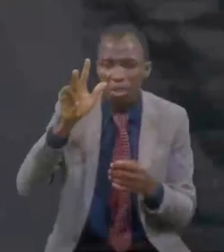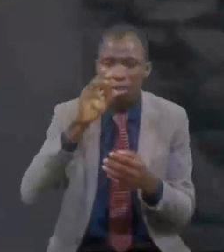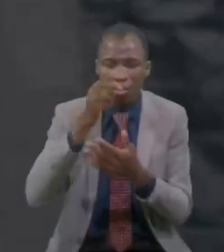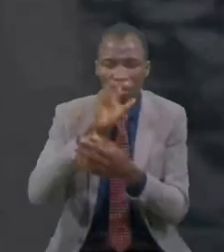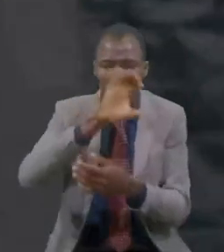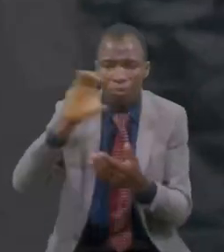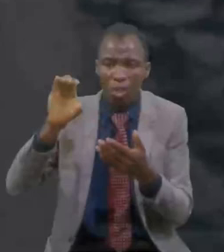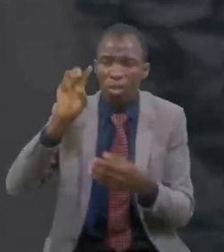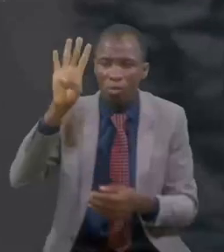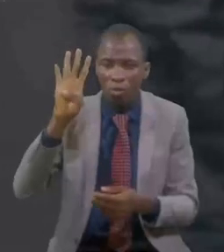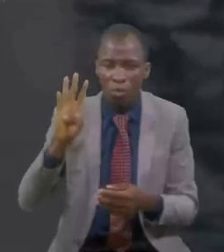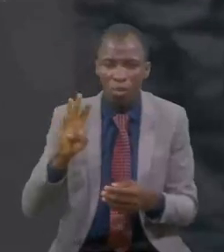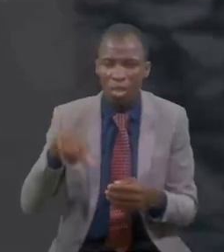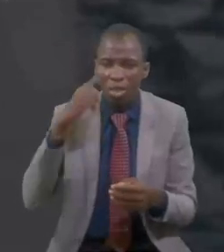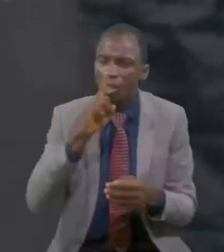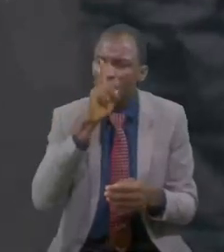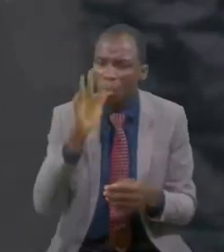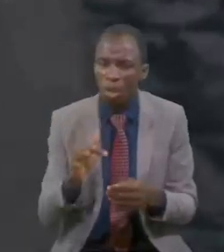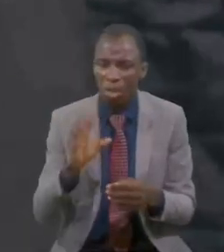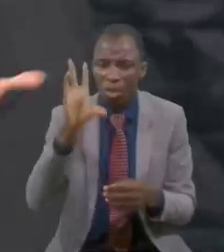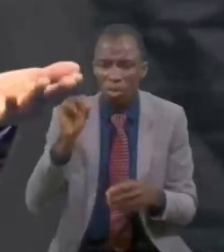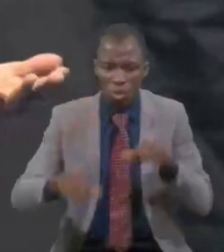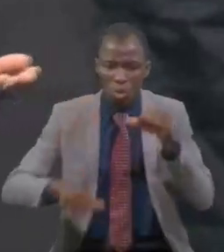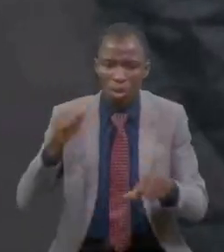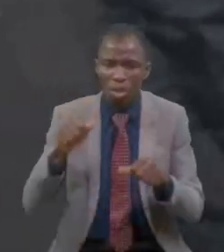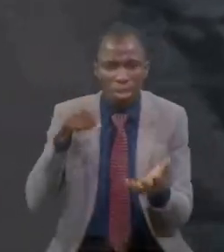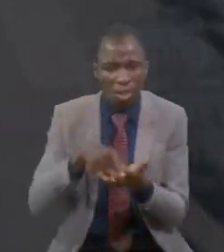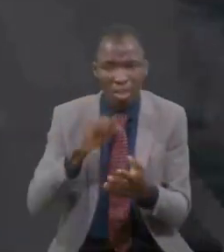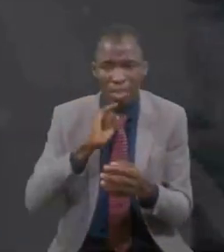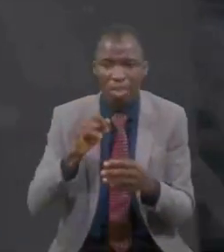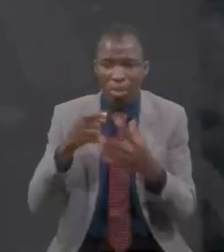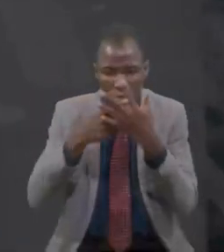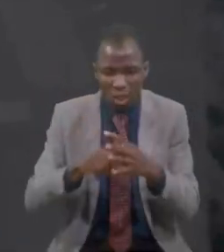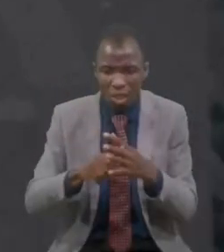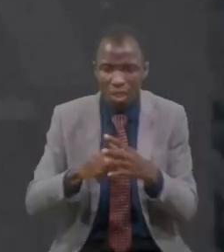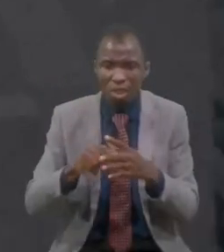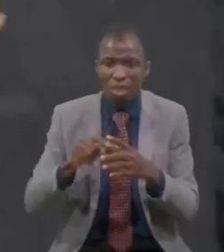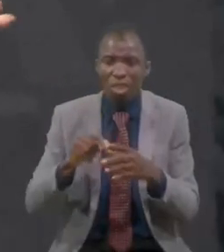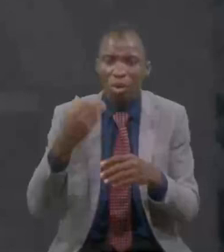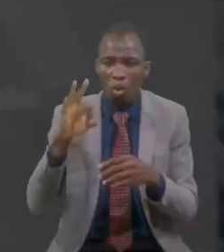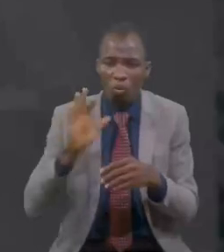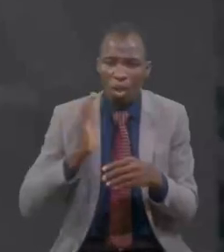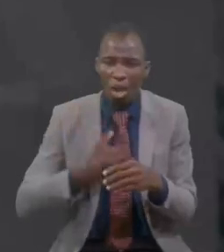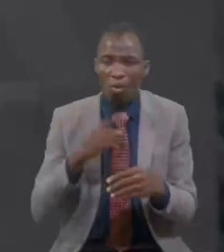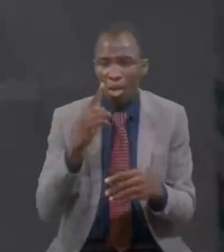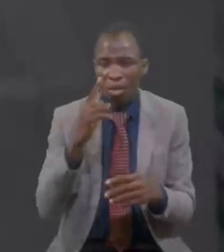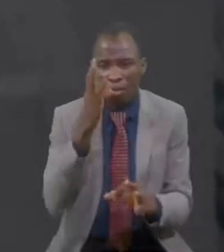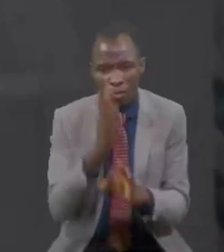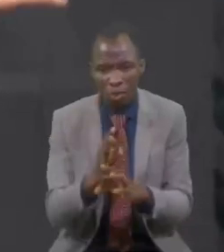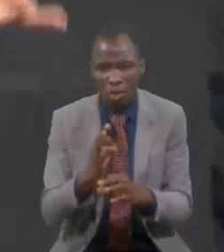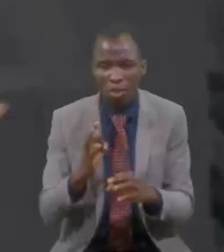53 verset 4 dit et que cependant lorsque quelque chose était fait